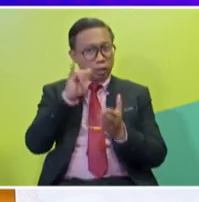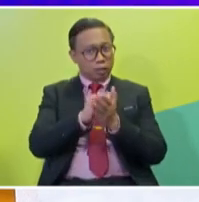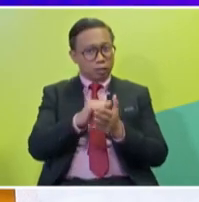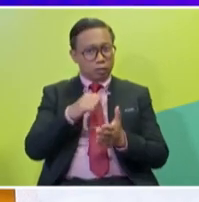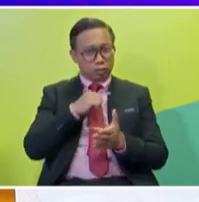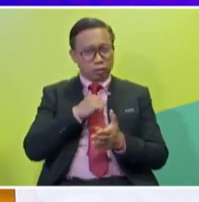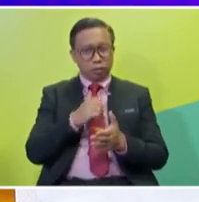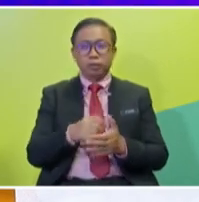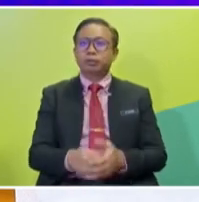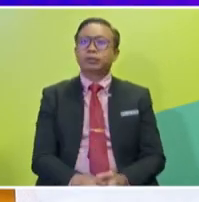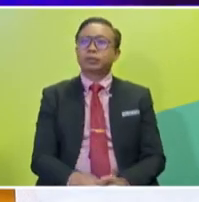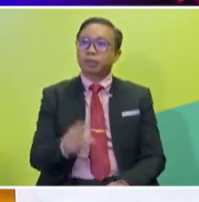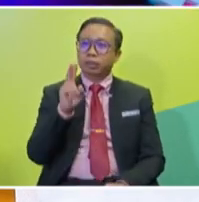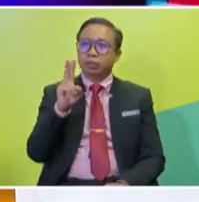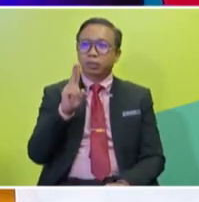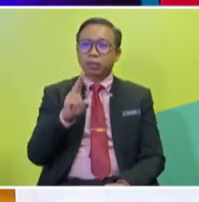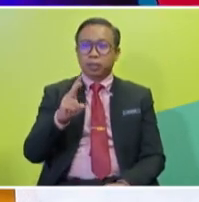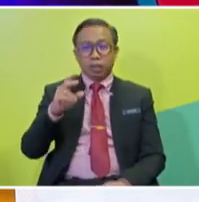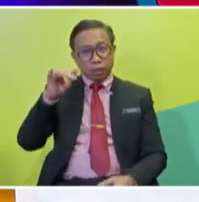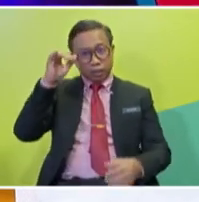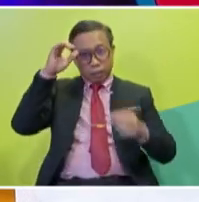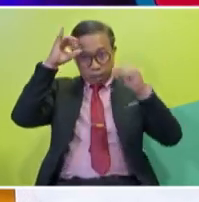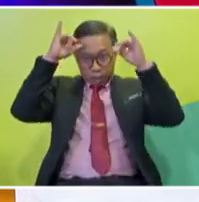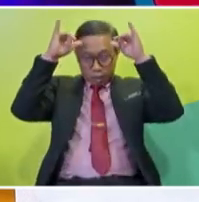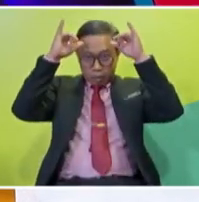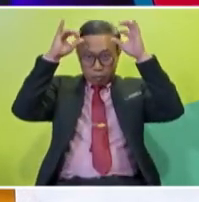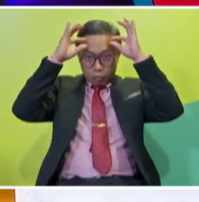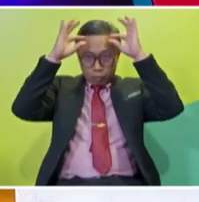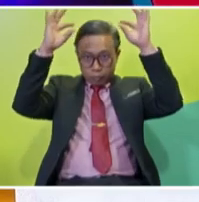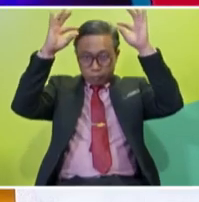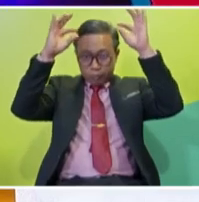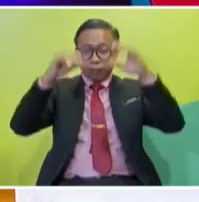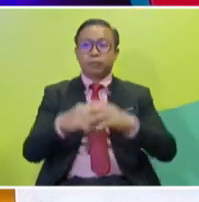seterusnya yang kedua ini